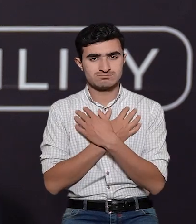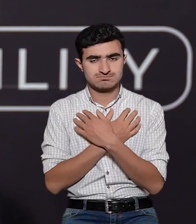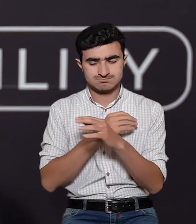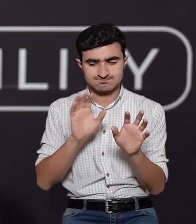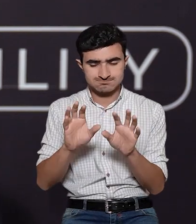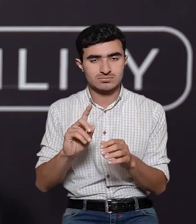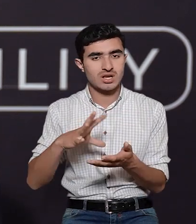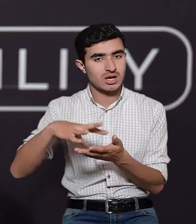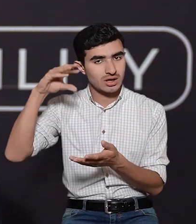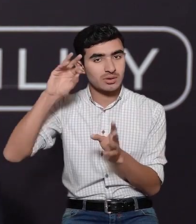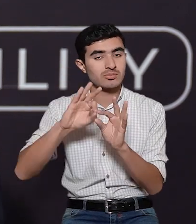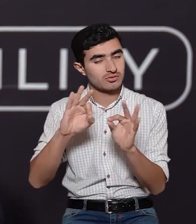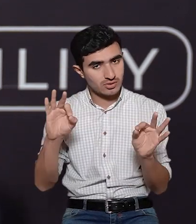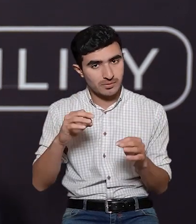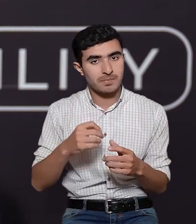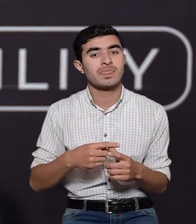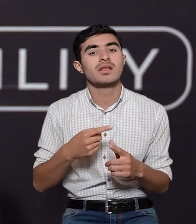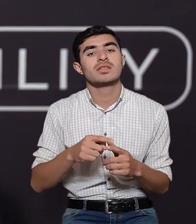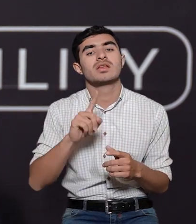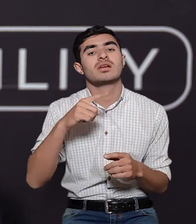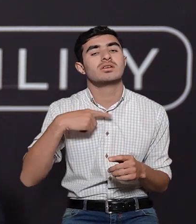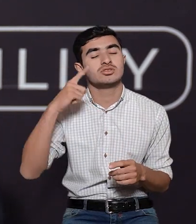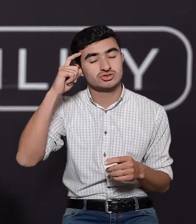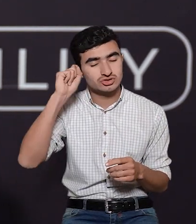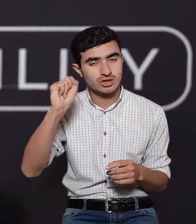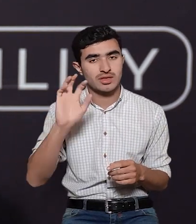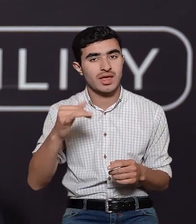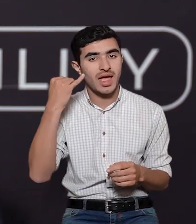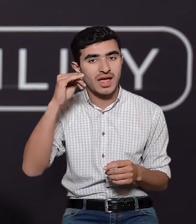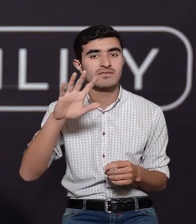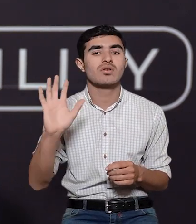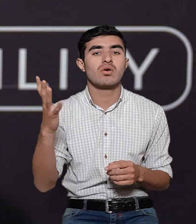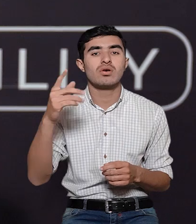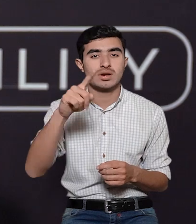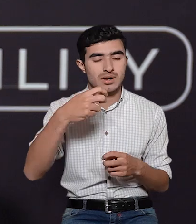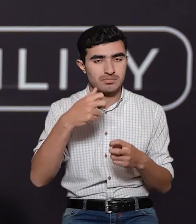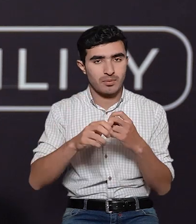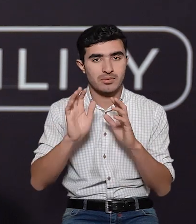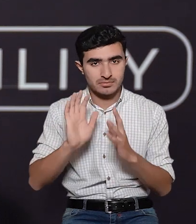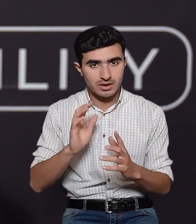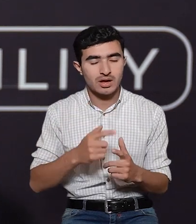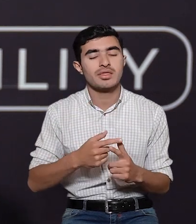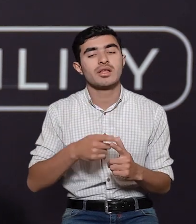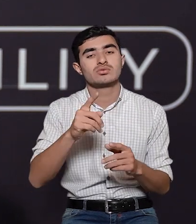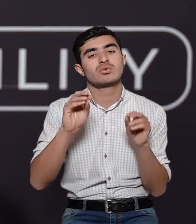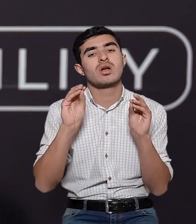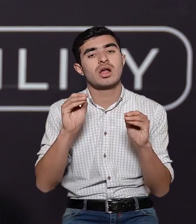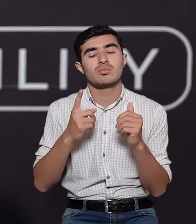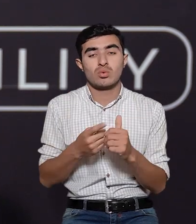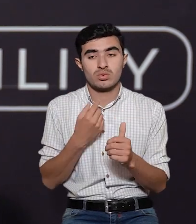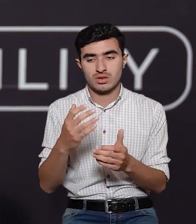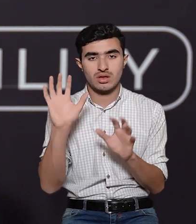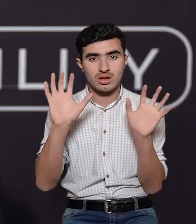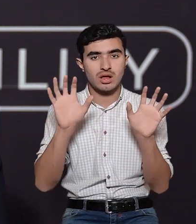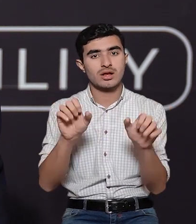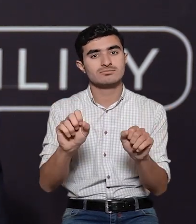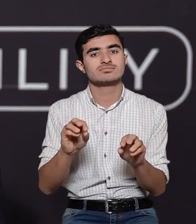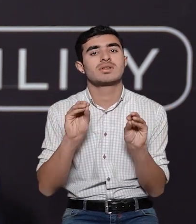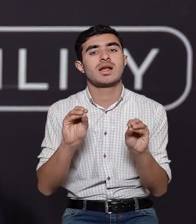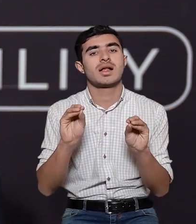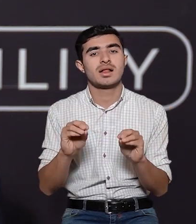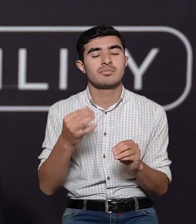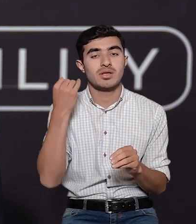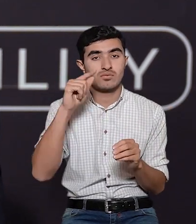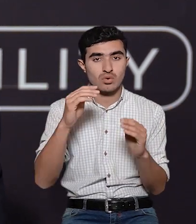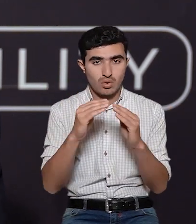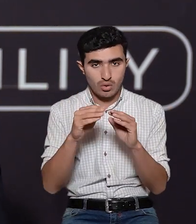لائف سیور پروگرام کی ٹریننگ آپ نے حاصل کی ہے, تو مجھے پورا یقین ہے کل کو خدا نخواستہ چاہے آپ کے گھر میں کوئی ایمرجنسی ہو, آپ